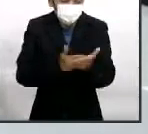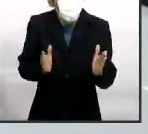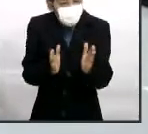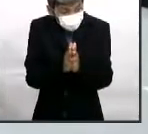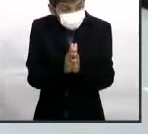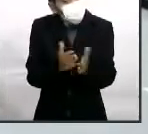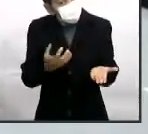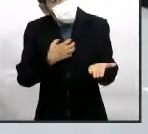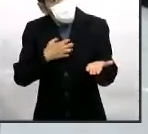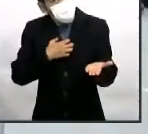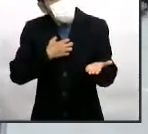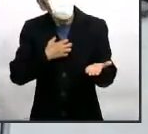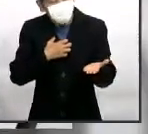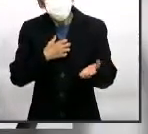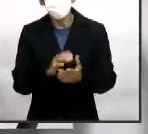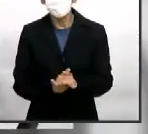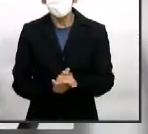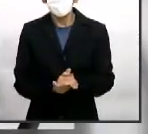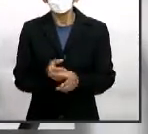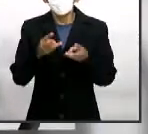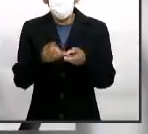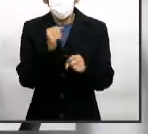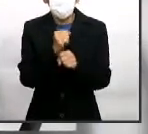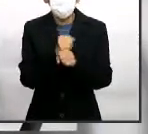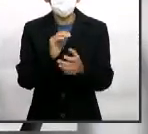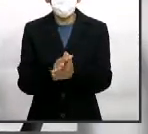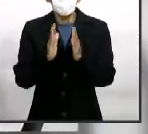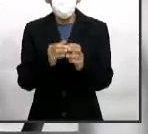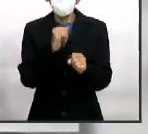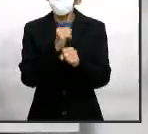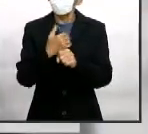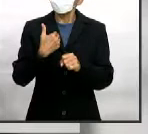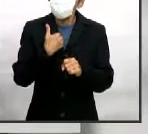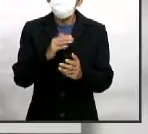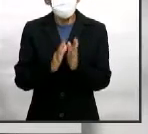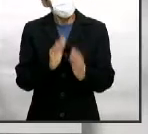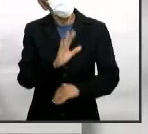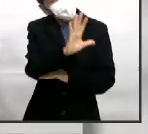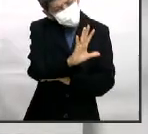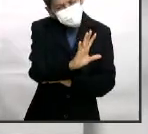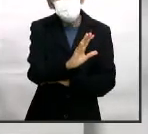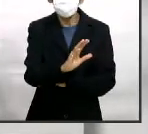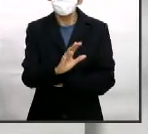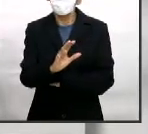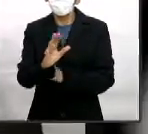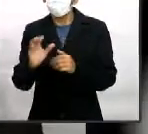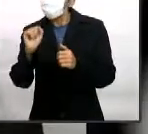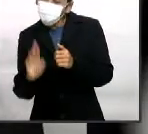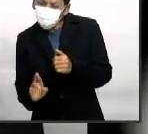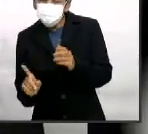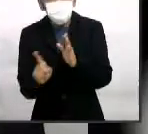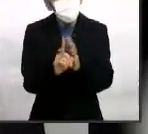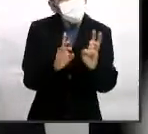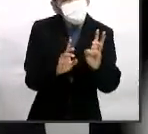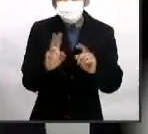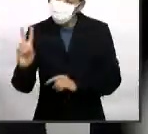จะอยู่กับทีมใครได้บ้างใน20คนนี้ที่มันเป็นเศษเพราะเขาไม่ได้มีทีมบางคนอาจจะมี2คนแต่ทีมมี5คนมีตัวสำรอง1คนเป็น6คนอย่างเงี้ยเ